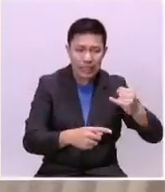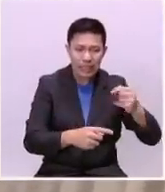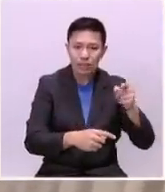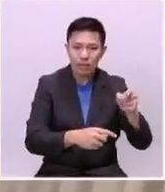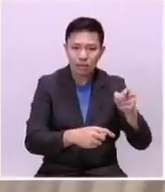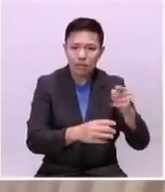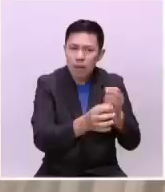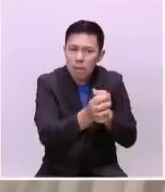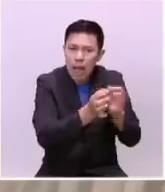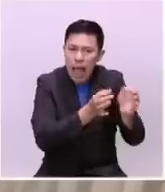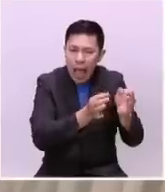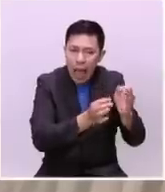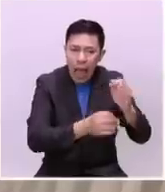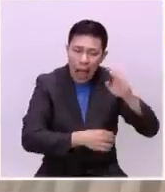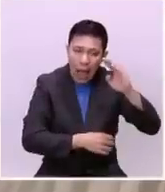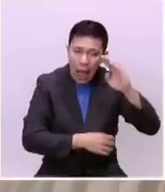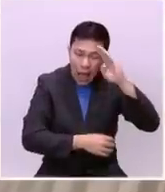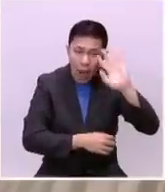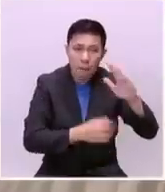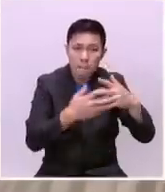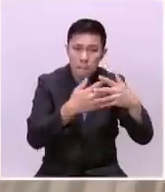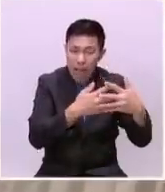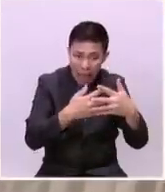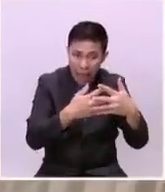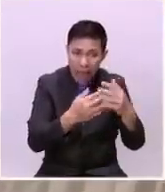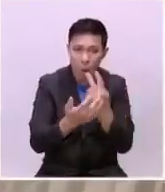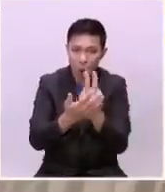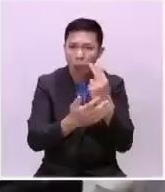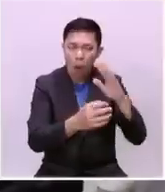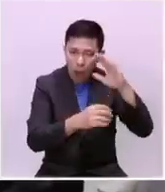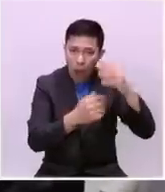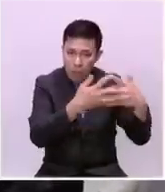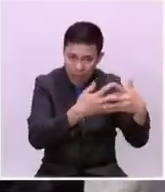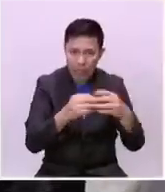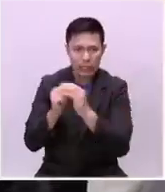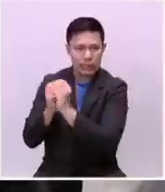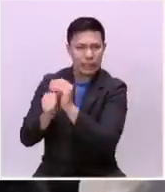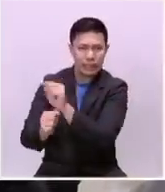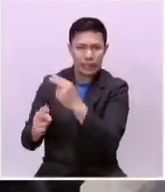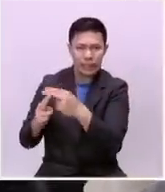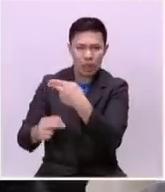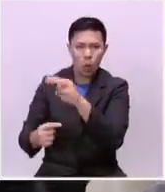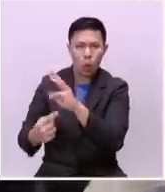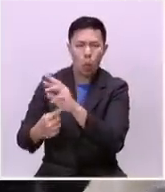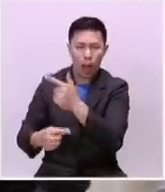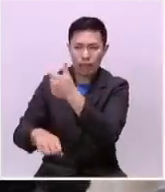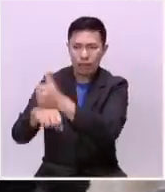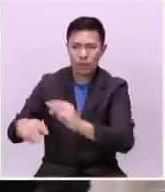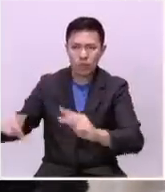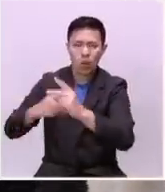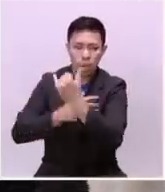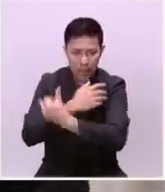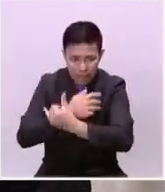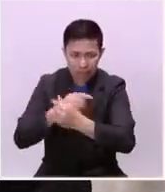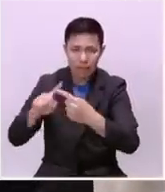เป็นที่ปรึกษาด้านความมั่นคงของสหรัฐเนี่ยก็เป็นตัวแทนฝั่งสหรัฐส่วนฝั่งจีนก็มีนายหวังอี้รัฐมนตรีว่าการกระทรวงต่างประเ